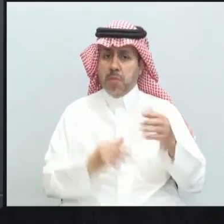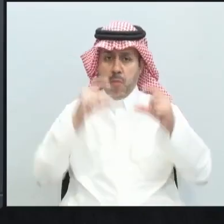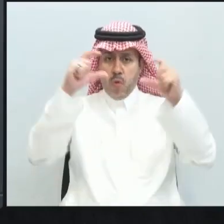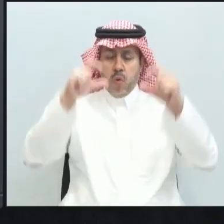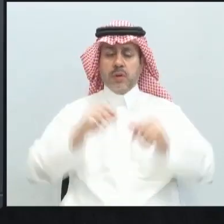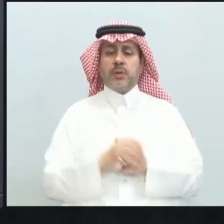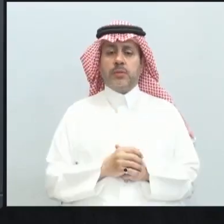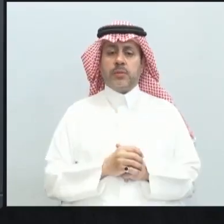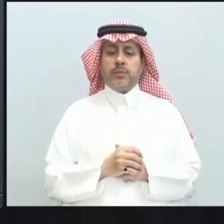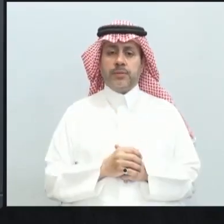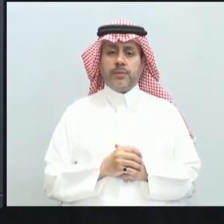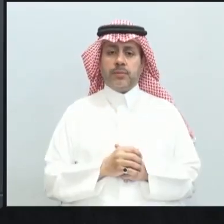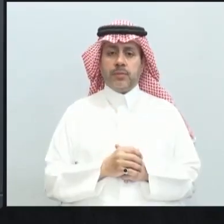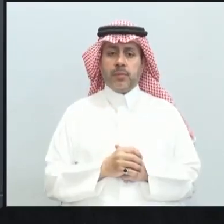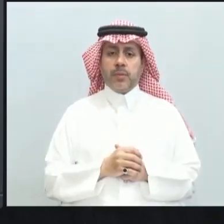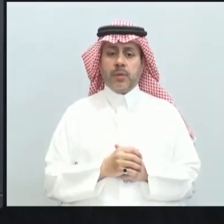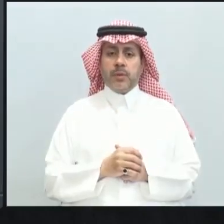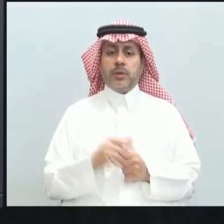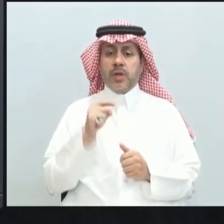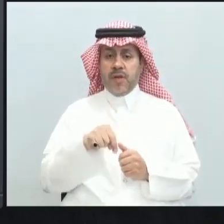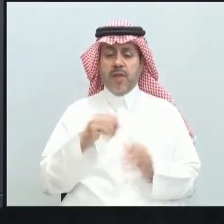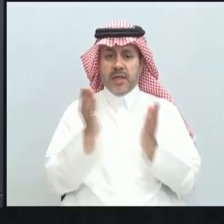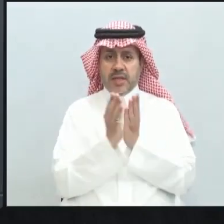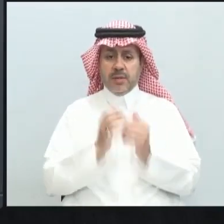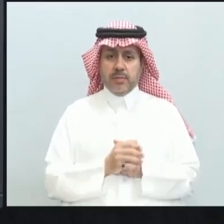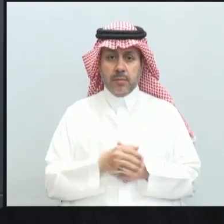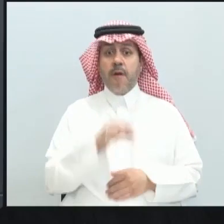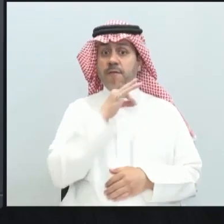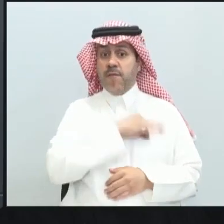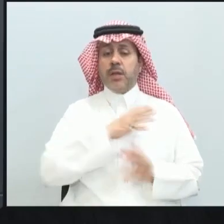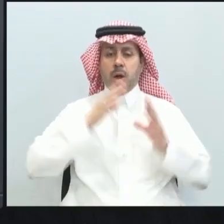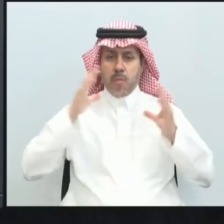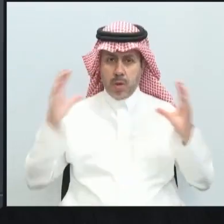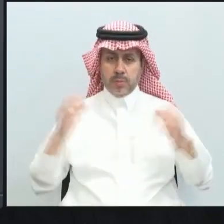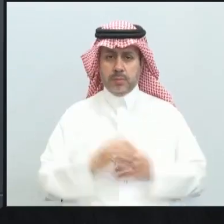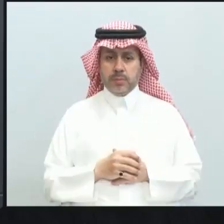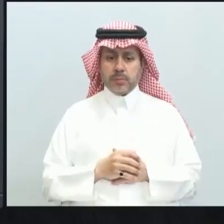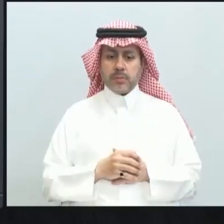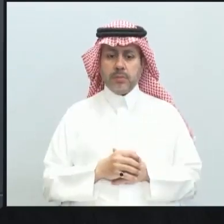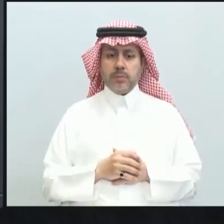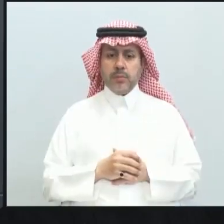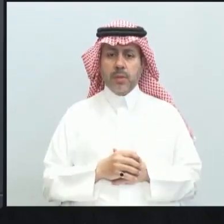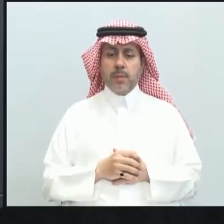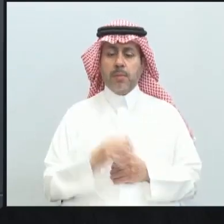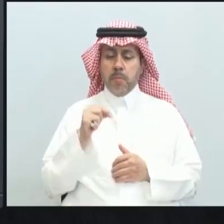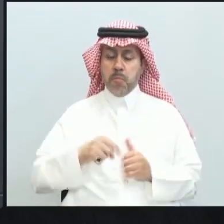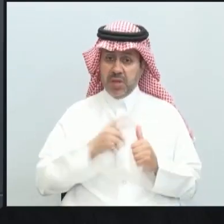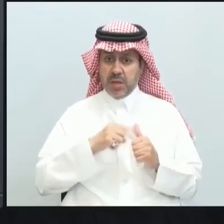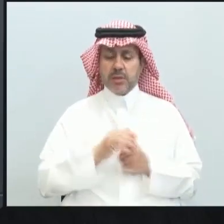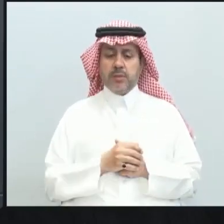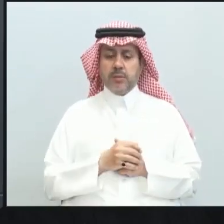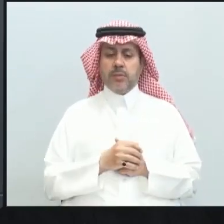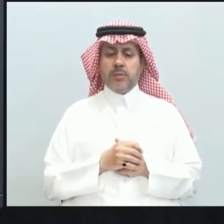وباذن الله تعالى نفيده من هذا الدرس فائده كبيره ولكن قبل ان ندخل واياكم في صلب الدرس